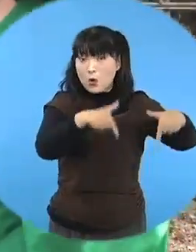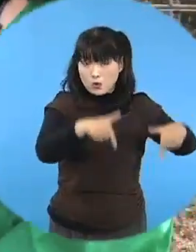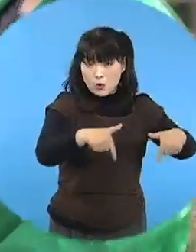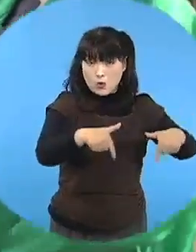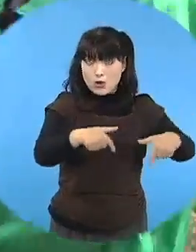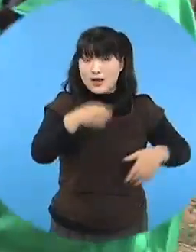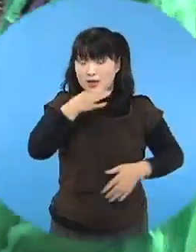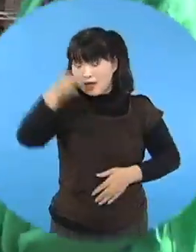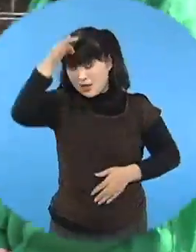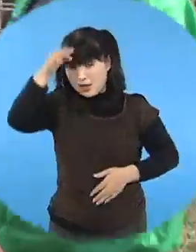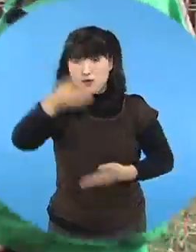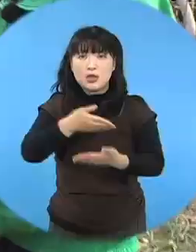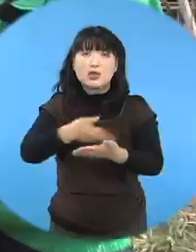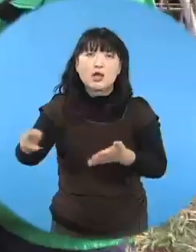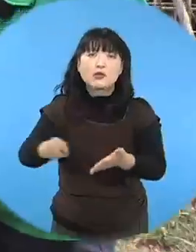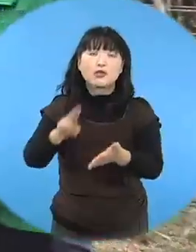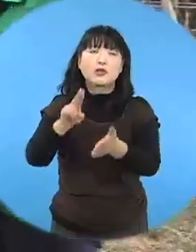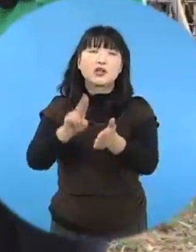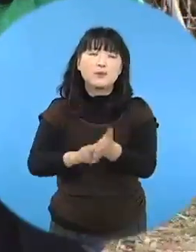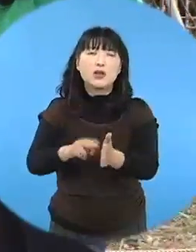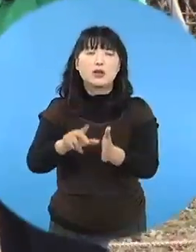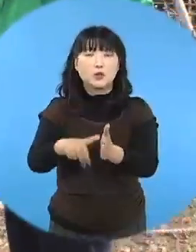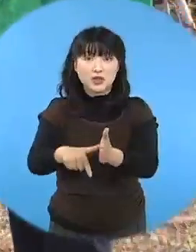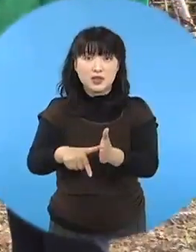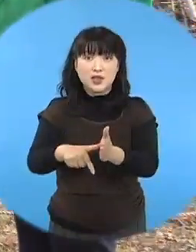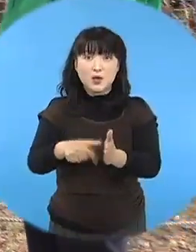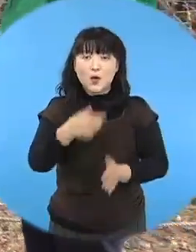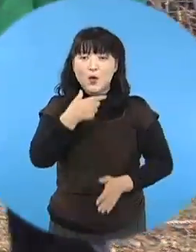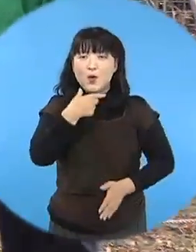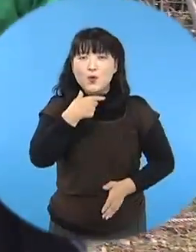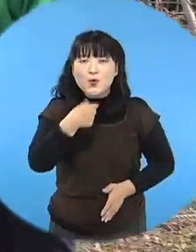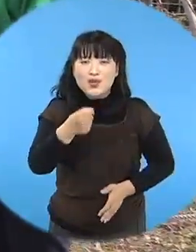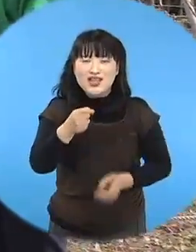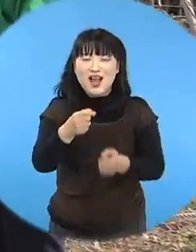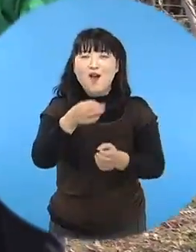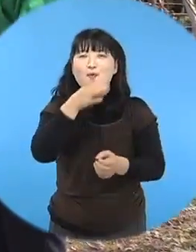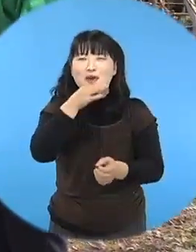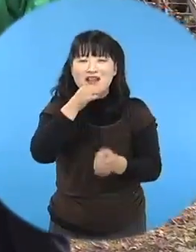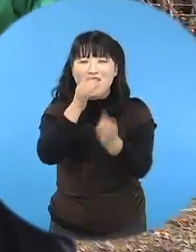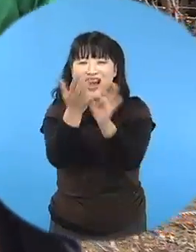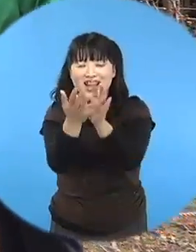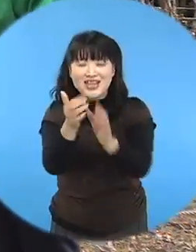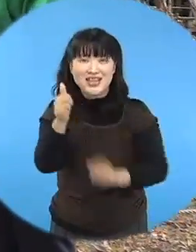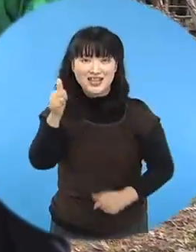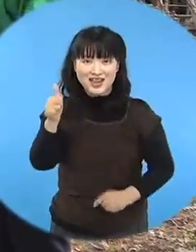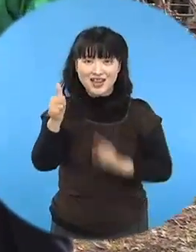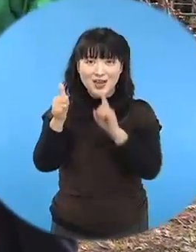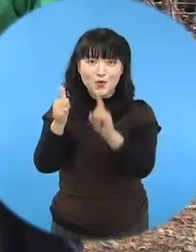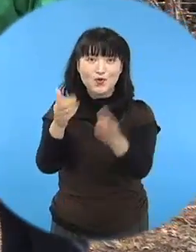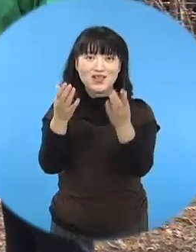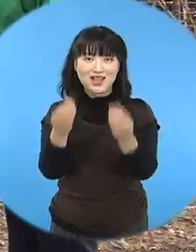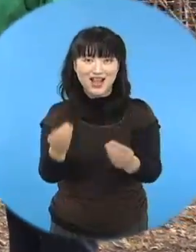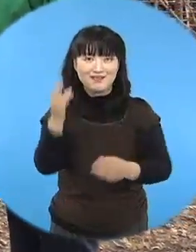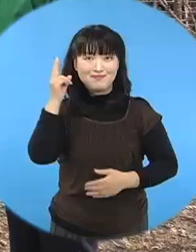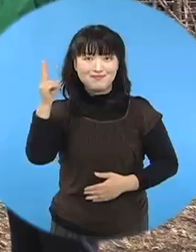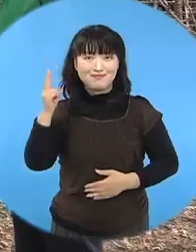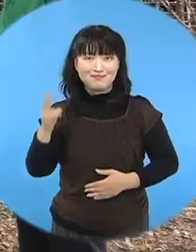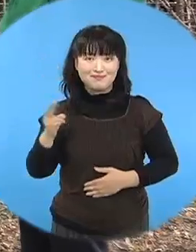左遷が決まった時に大好きだった梅の花に向かって道真が歌った歌だと言われています